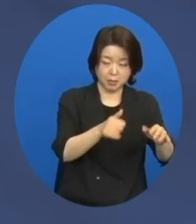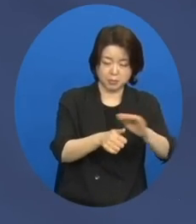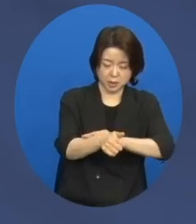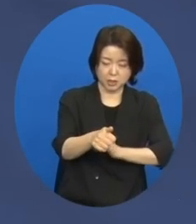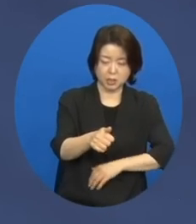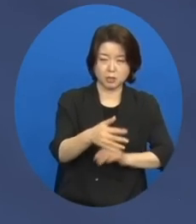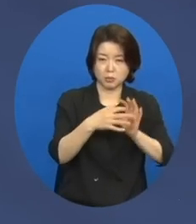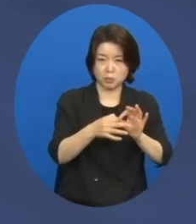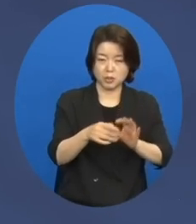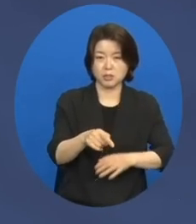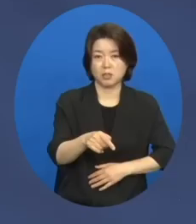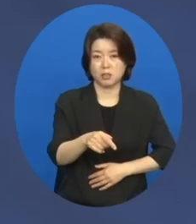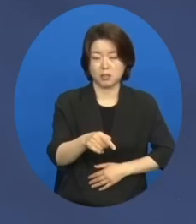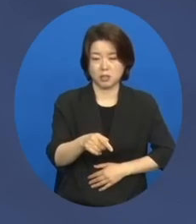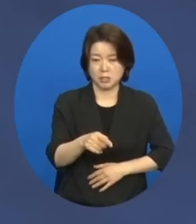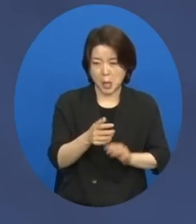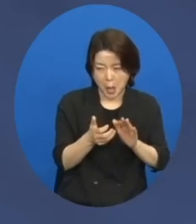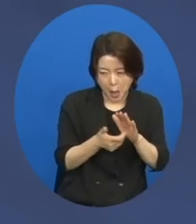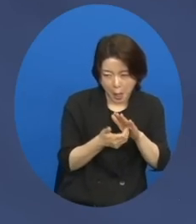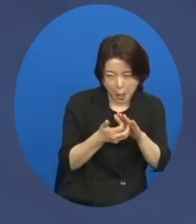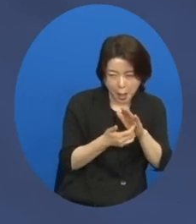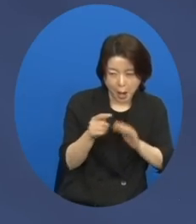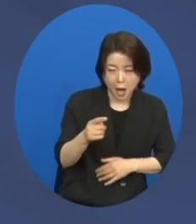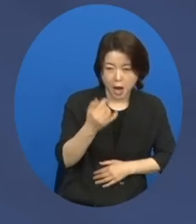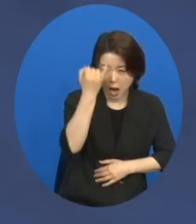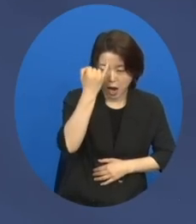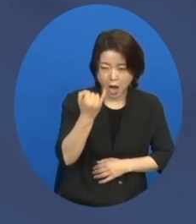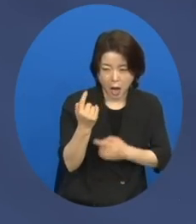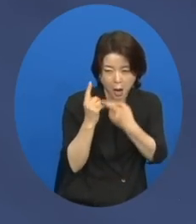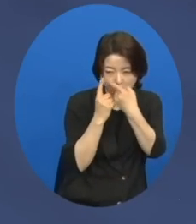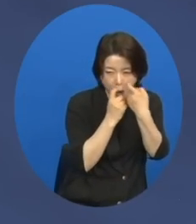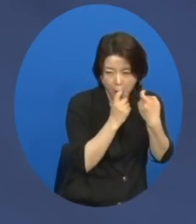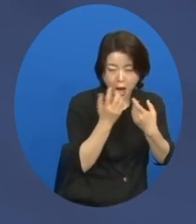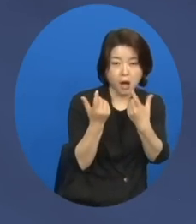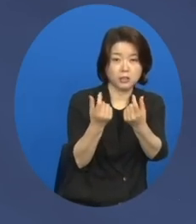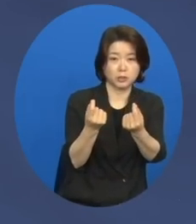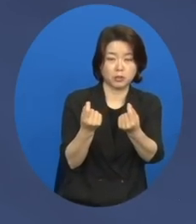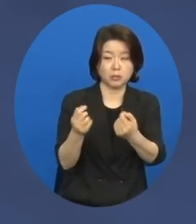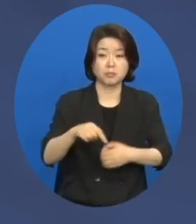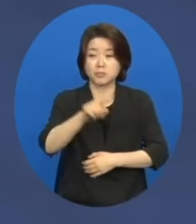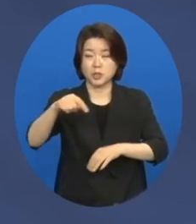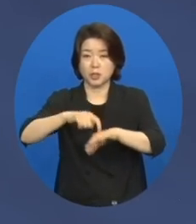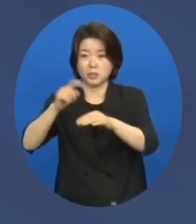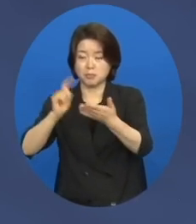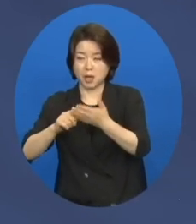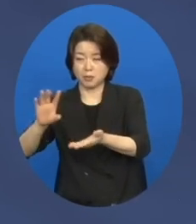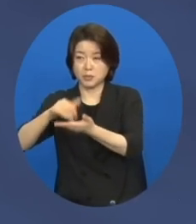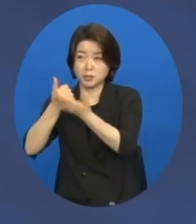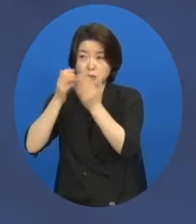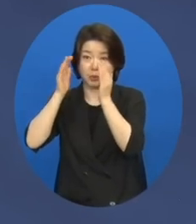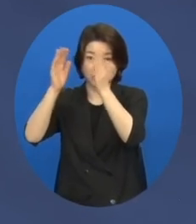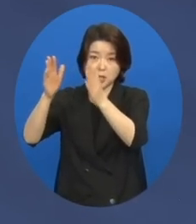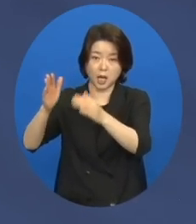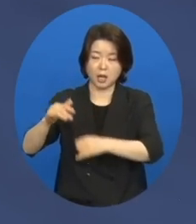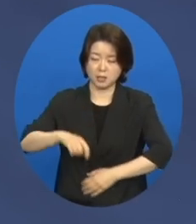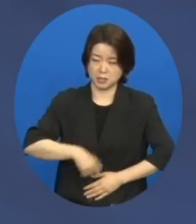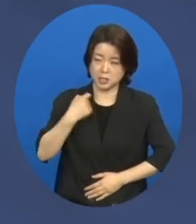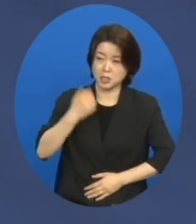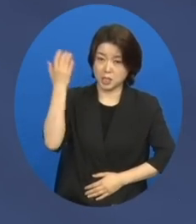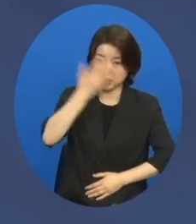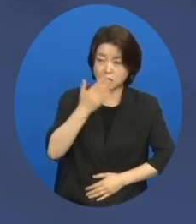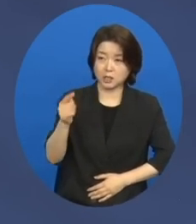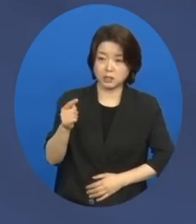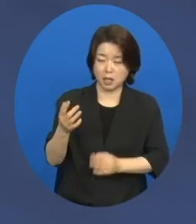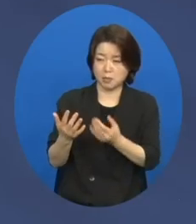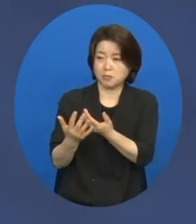통해서 뱀이 그 간계로 하와를 미혹한 것 같이 너희 마음이 그리스도를 향하는 진실함과